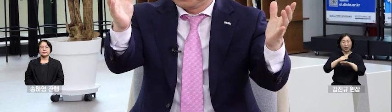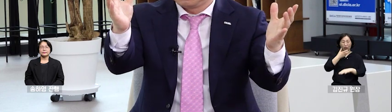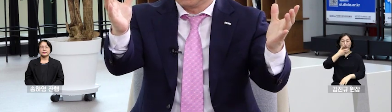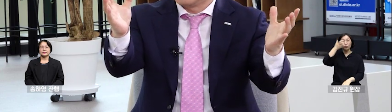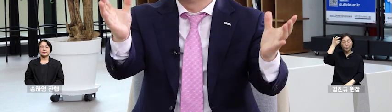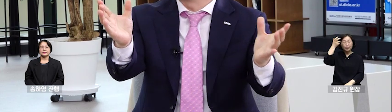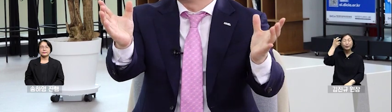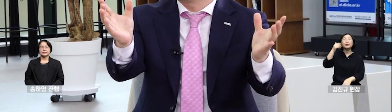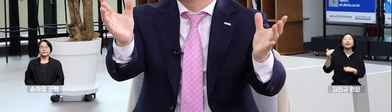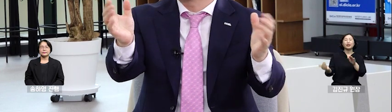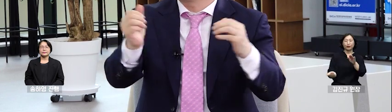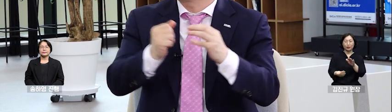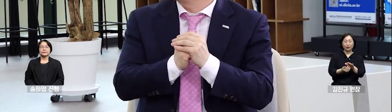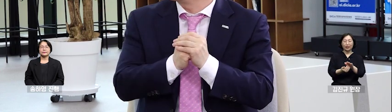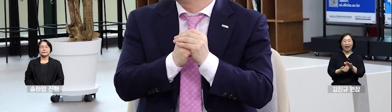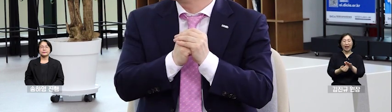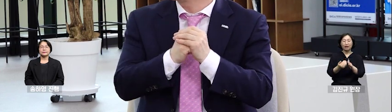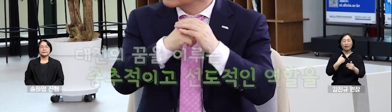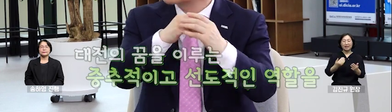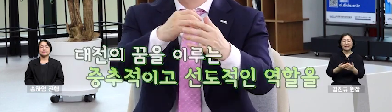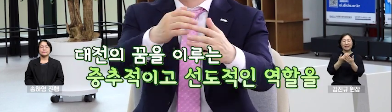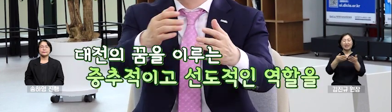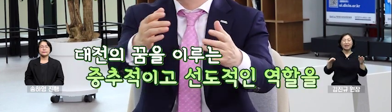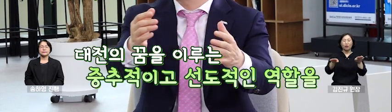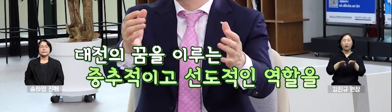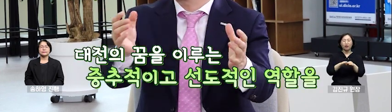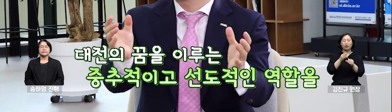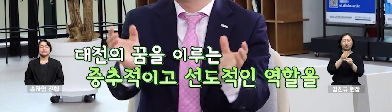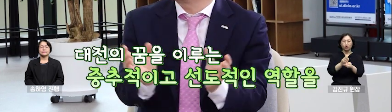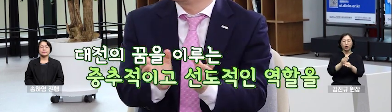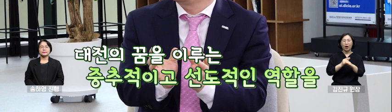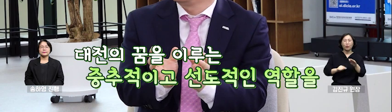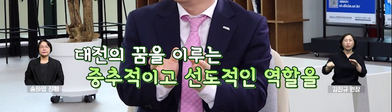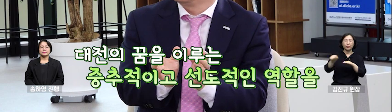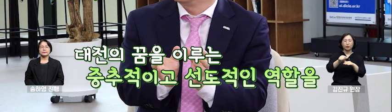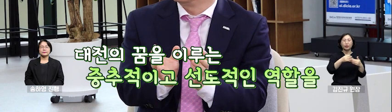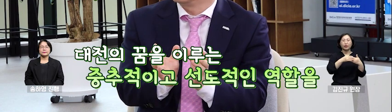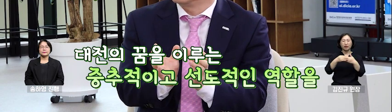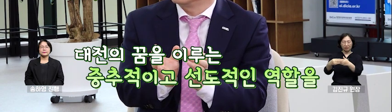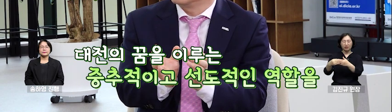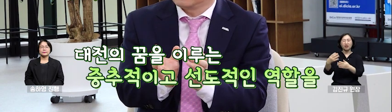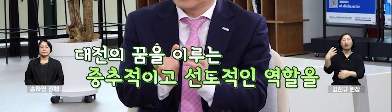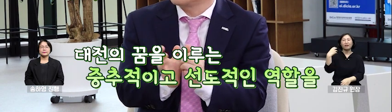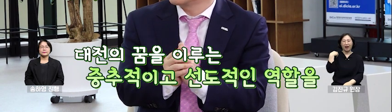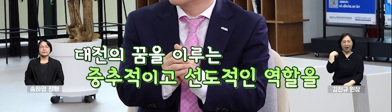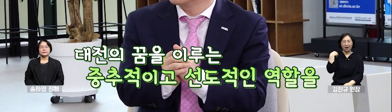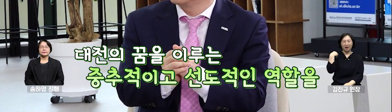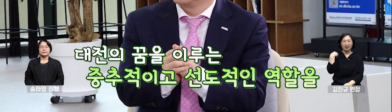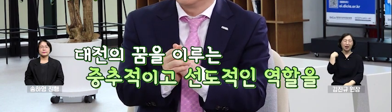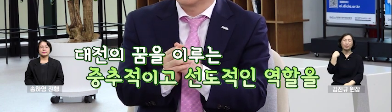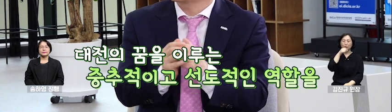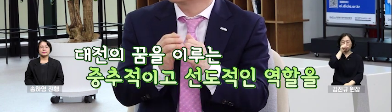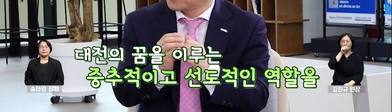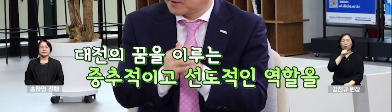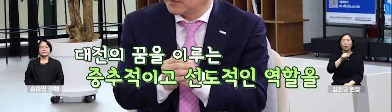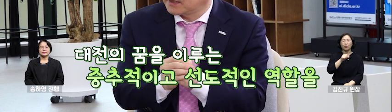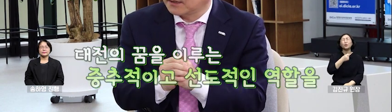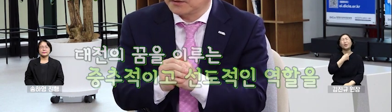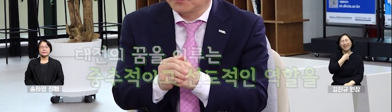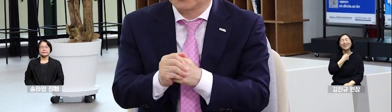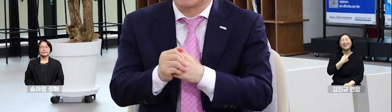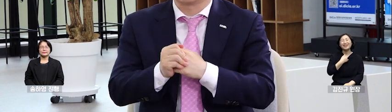을 이루는데 저희 진흥원이 정말 충치 조이고 선도적인 역할을 했으면 하고 또 하고